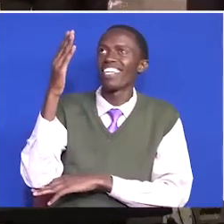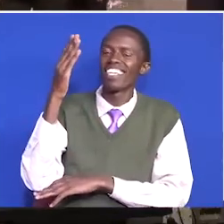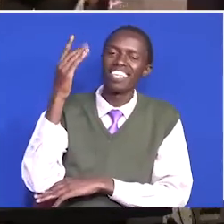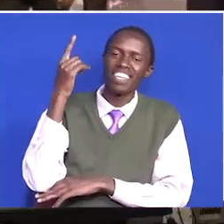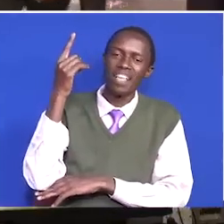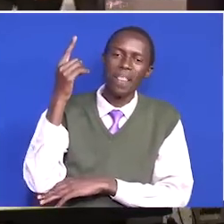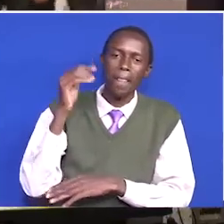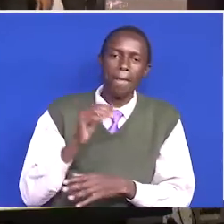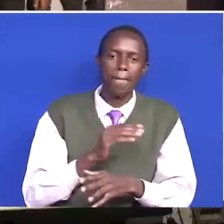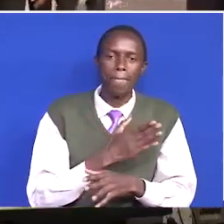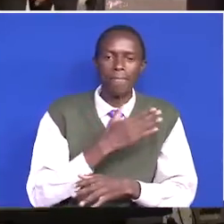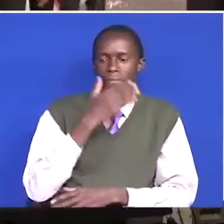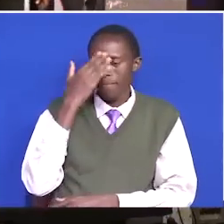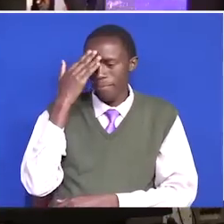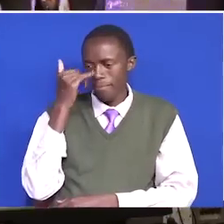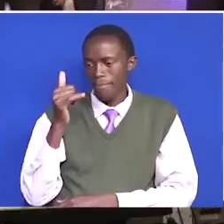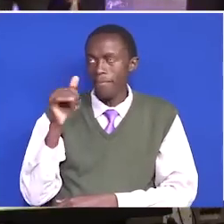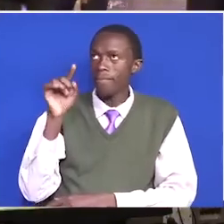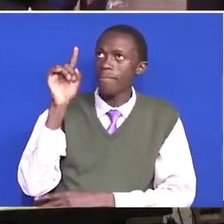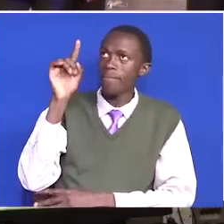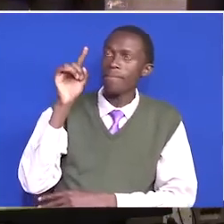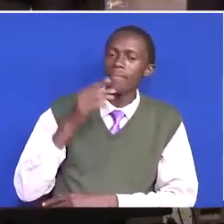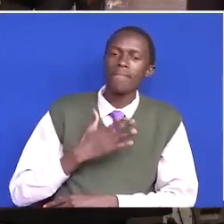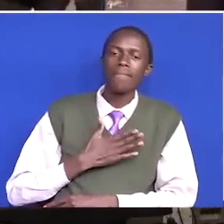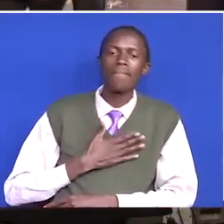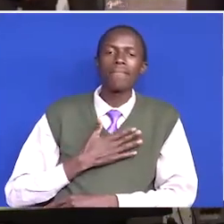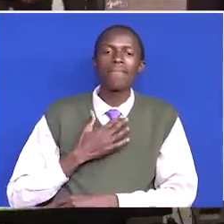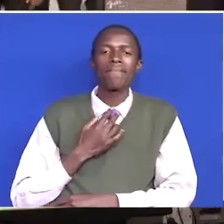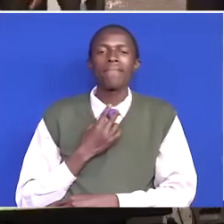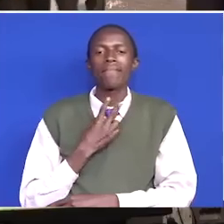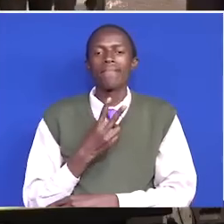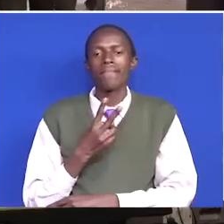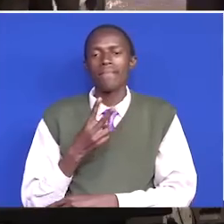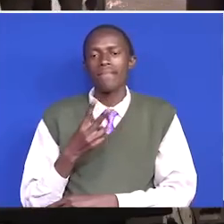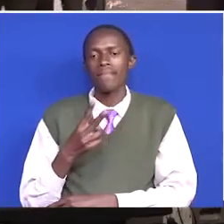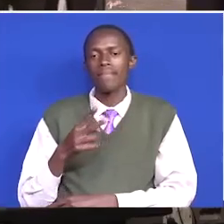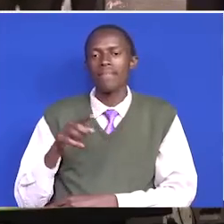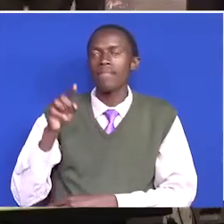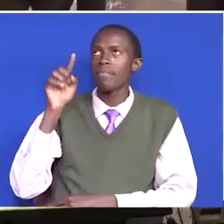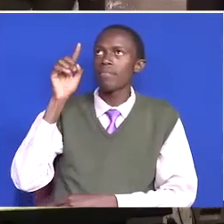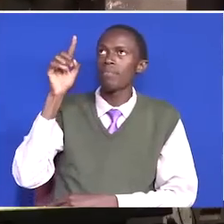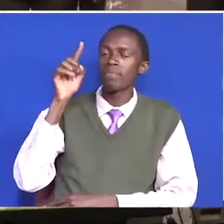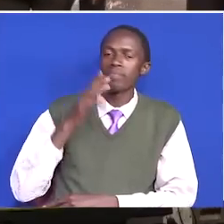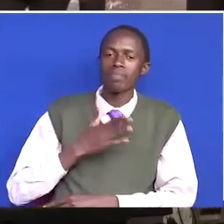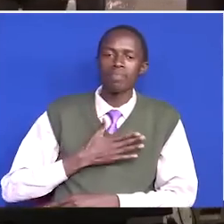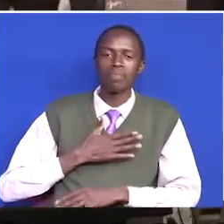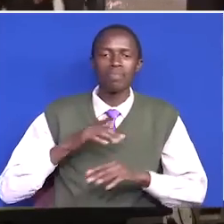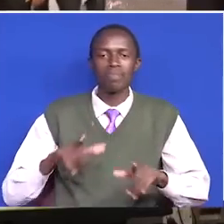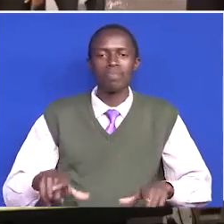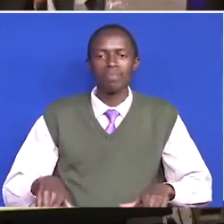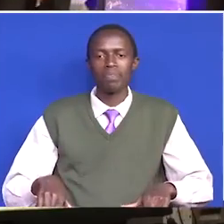yako, maana wewe ni sauti yangu Baba, wewe ni uzima wangu.